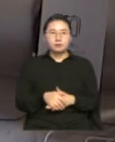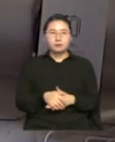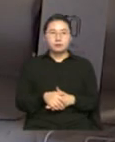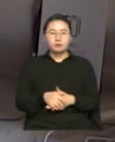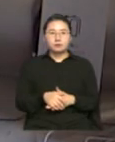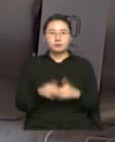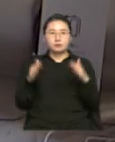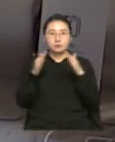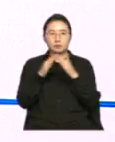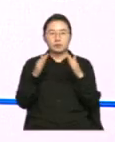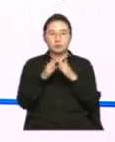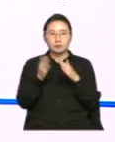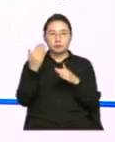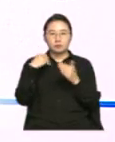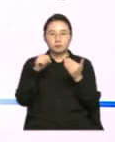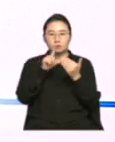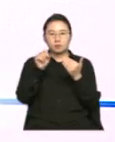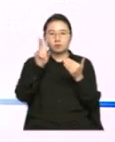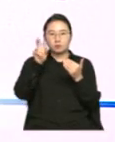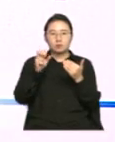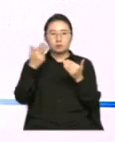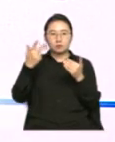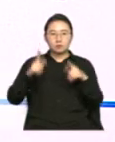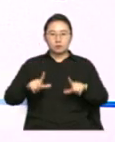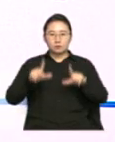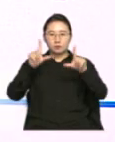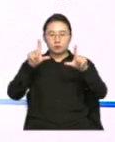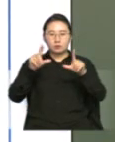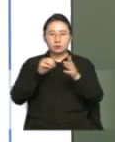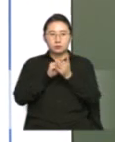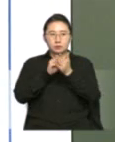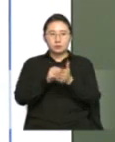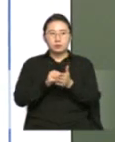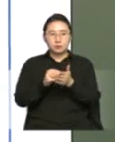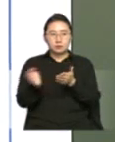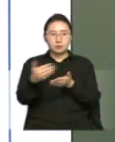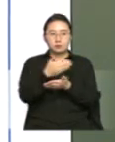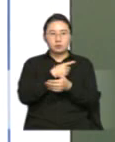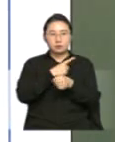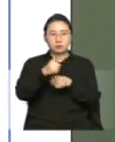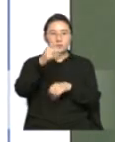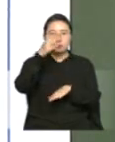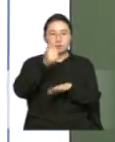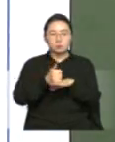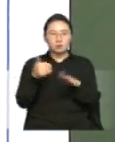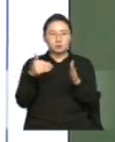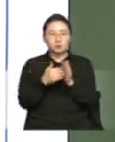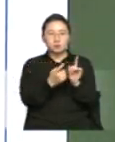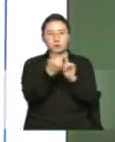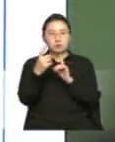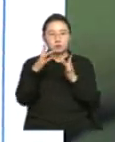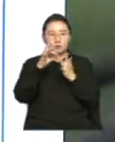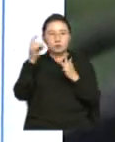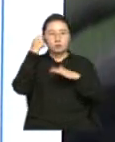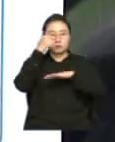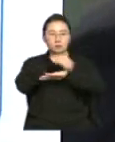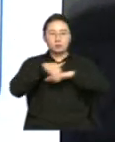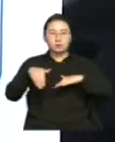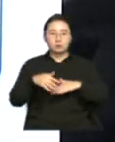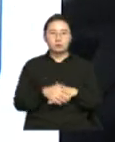정릉 청신호 주택은 지난 9월 27일부터 입주자 모집을 시작했고 내년 초까지 입주 대상자를 선정할